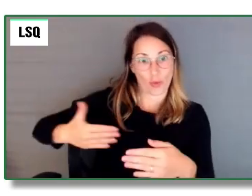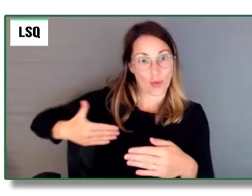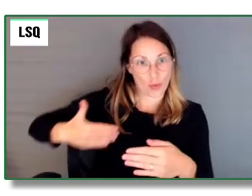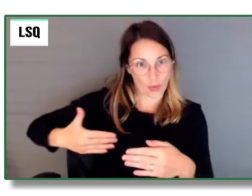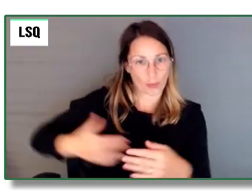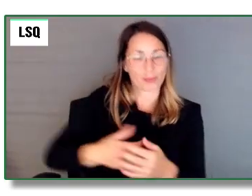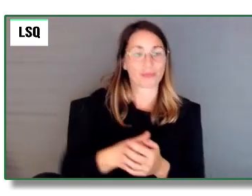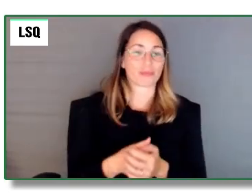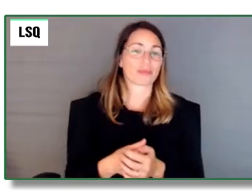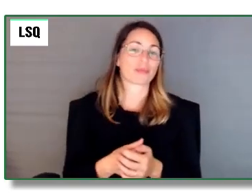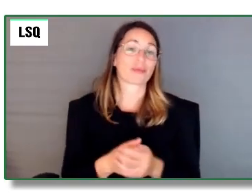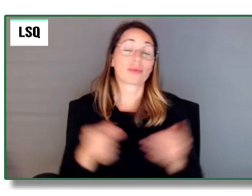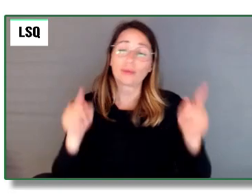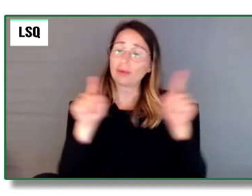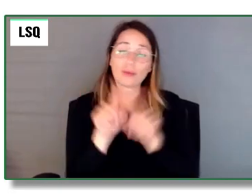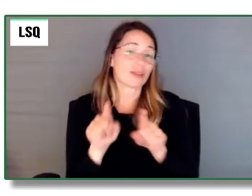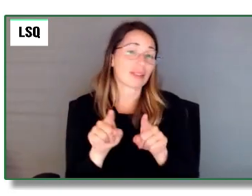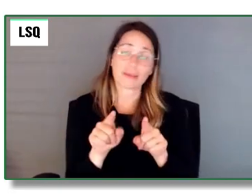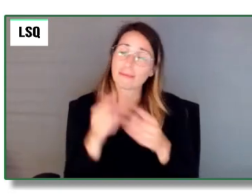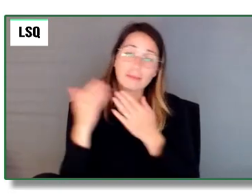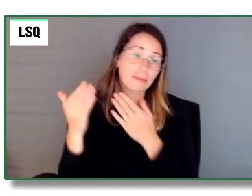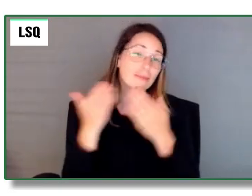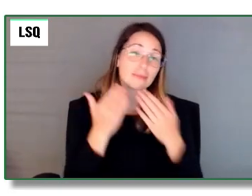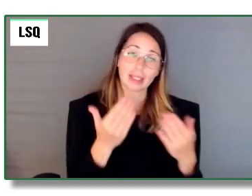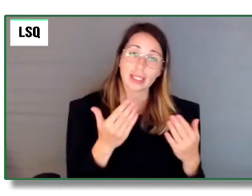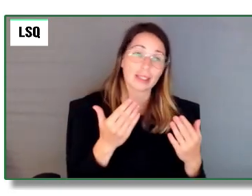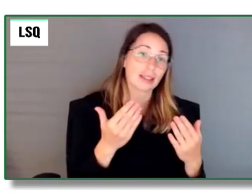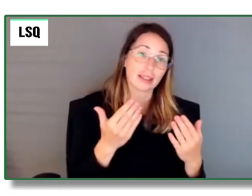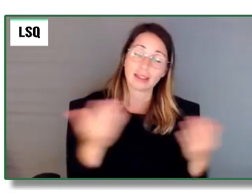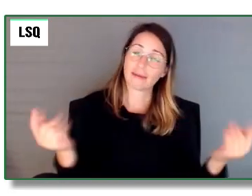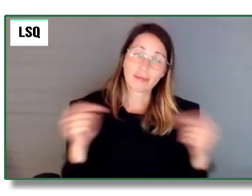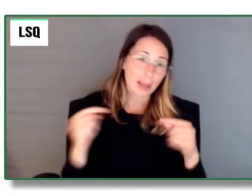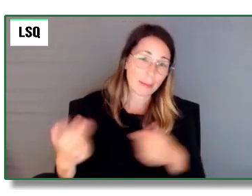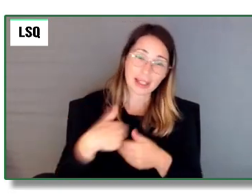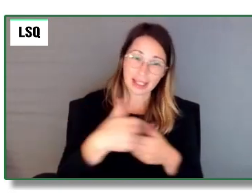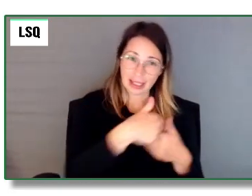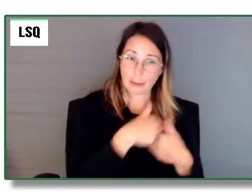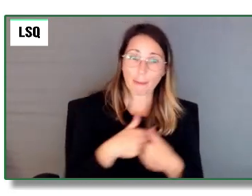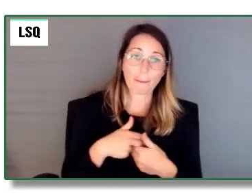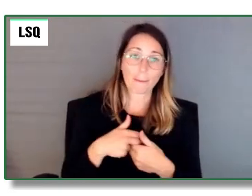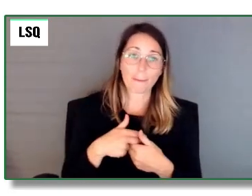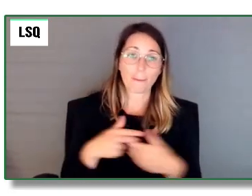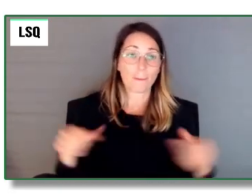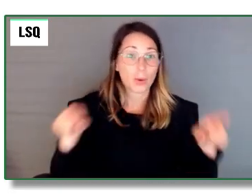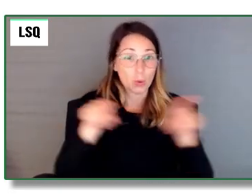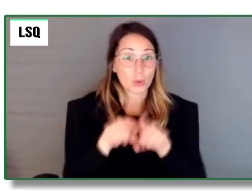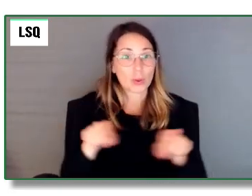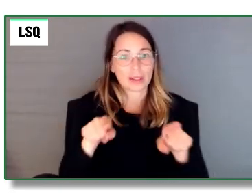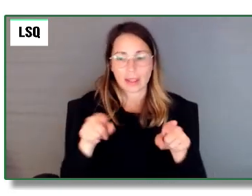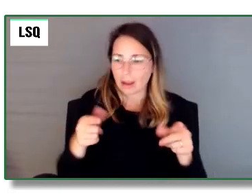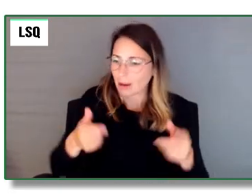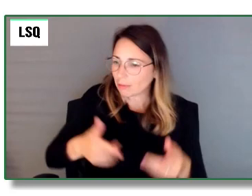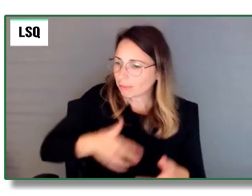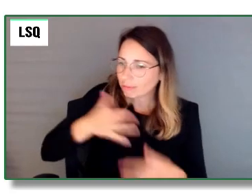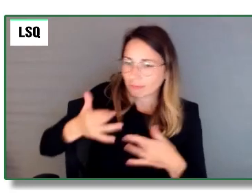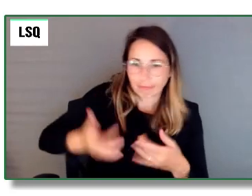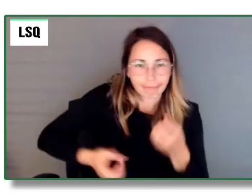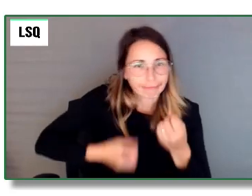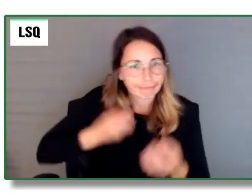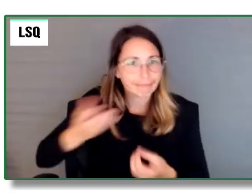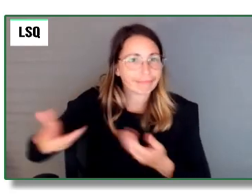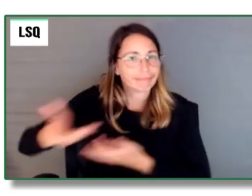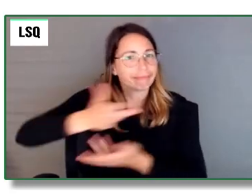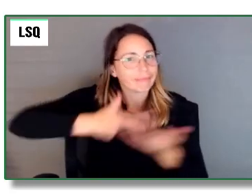je tenais vraiment à vous remercier d'avoir été des nôtres et d'avoir partagé toutes ces questions